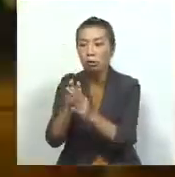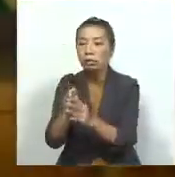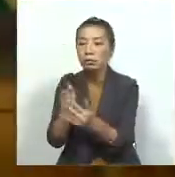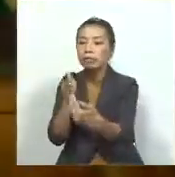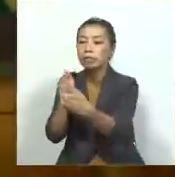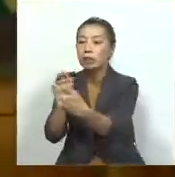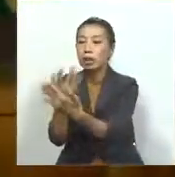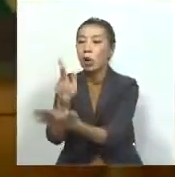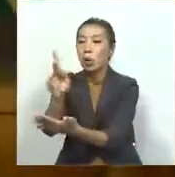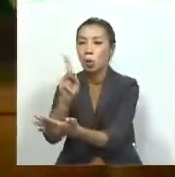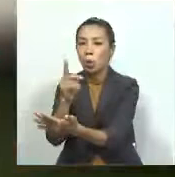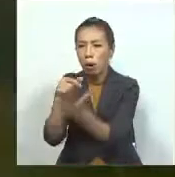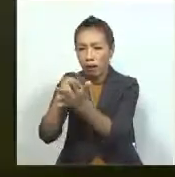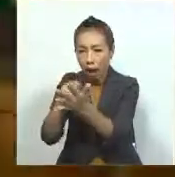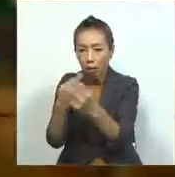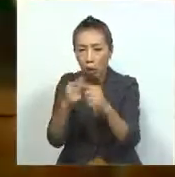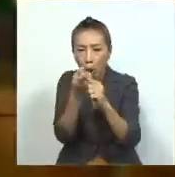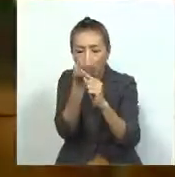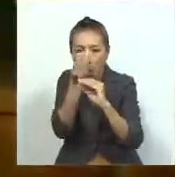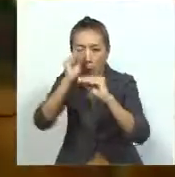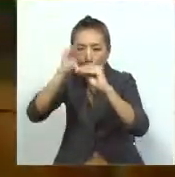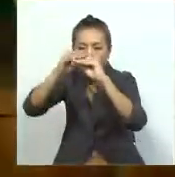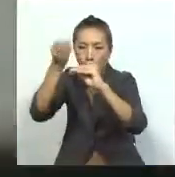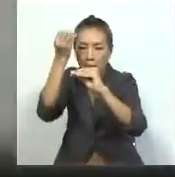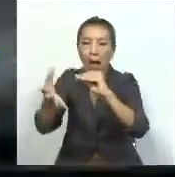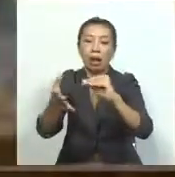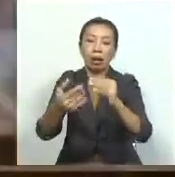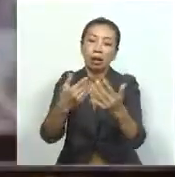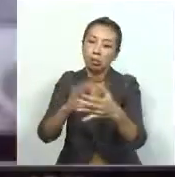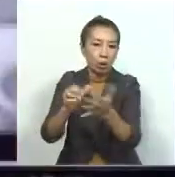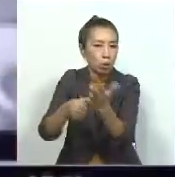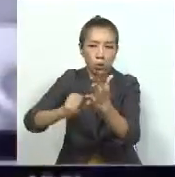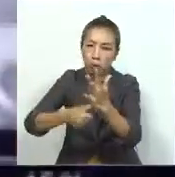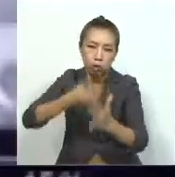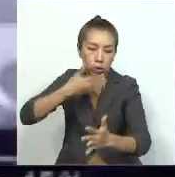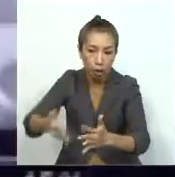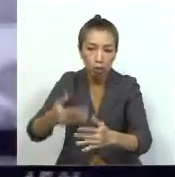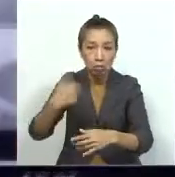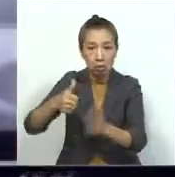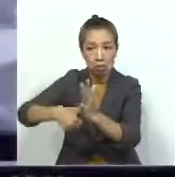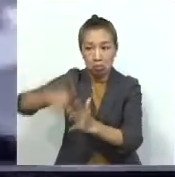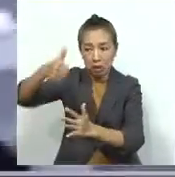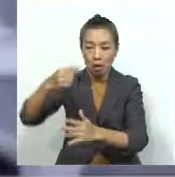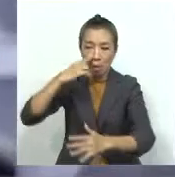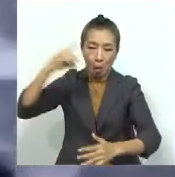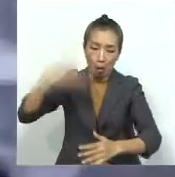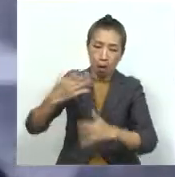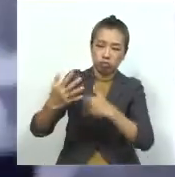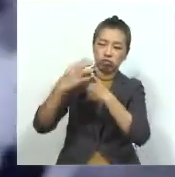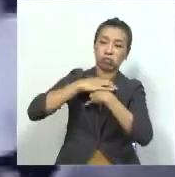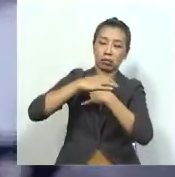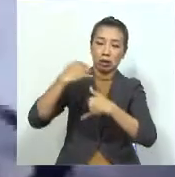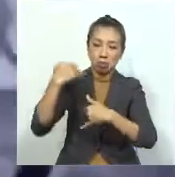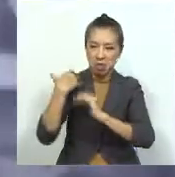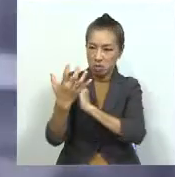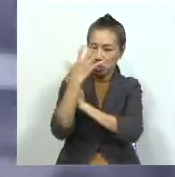อกเบี้ยมหาโหดแบบทบต้นทบดอกจนวงจรหนี้ไม่จบไม่สิ้นบางรายถูกทวงหนี้ด้วยวิธีการที่รุนแรงทั้งขู่กันโชค